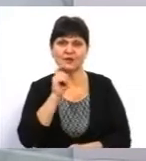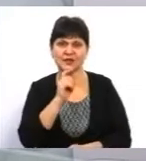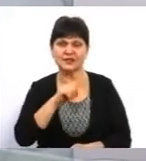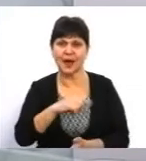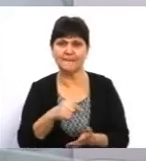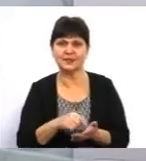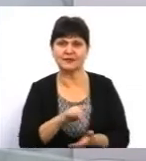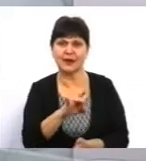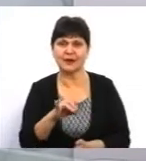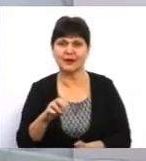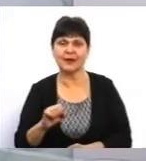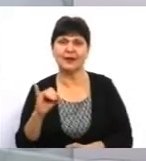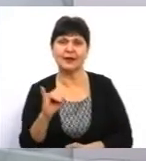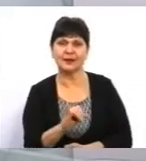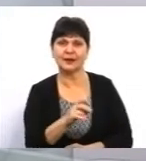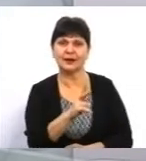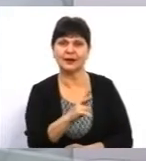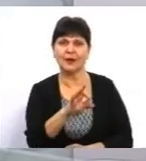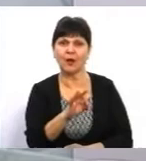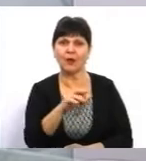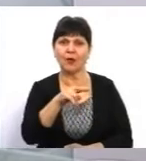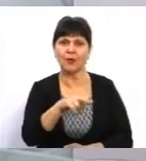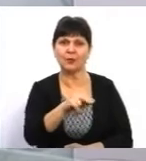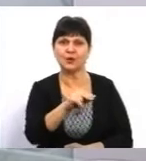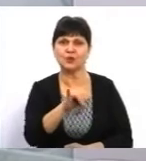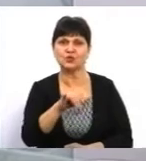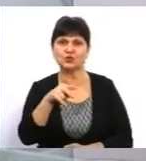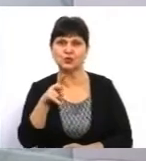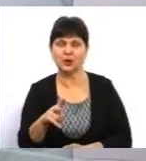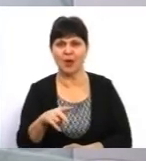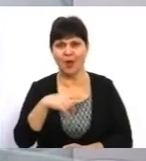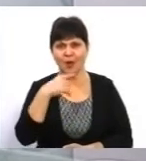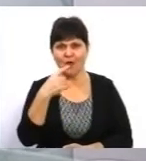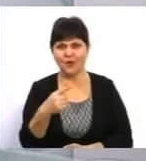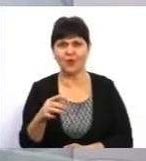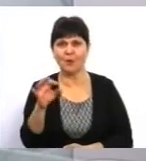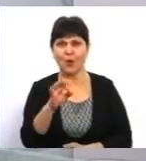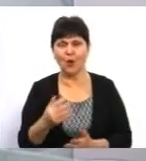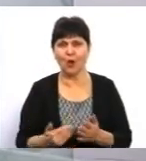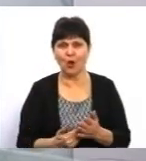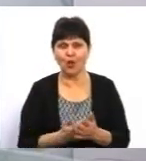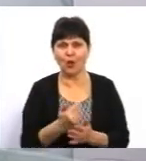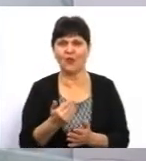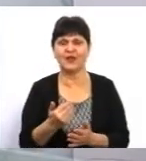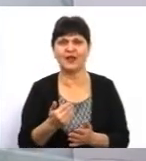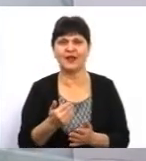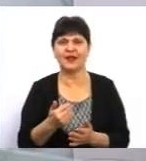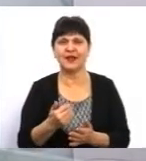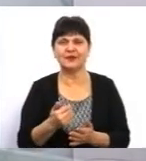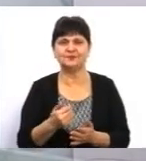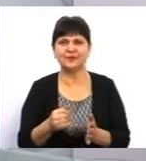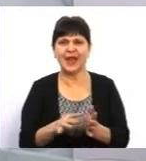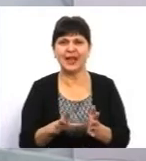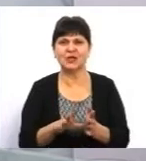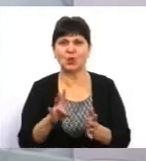ради Ірина Копчук. Ми говоримо про новий електронний сервіс «Е-малятко», що наразі тестують у Вінниці, про його впровадження, про